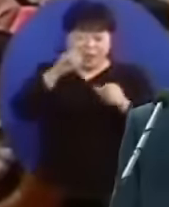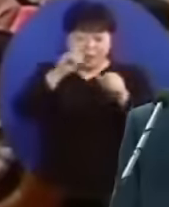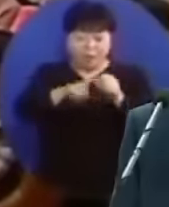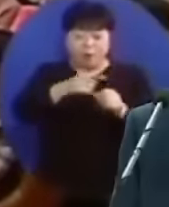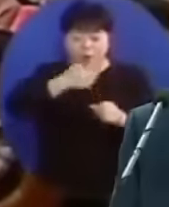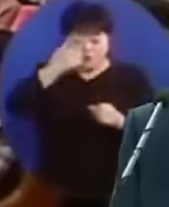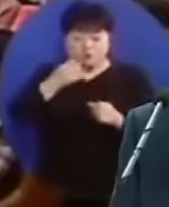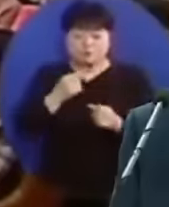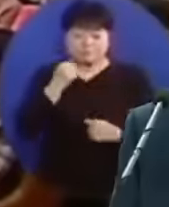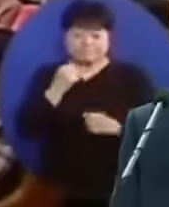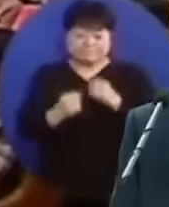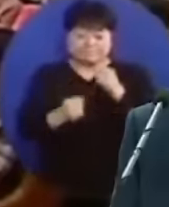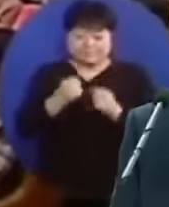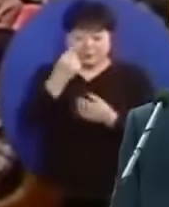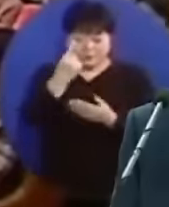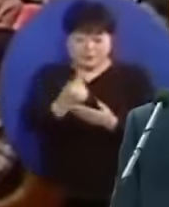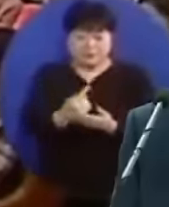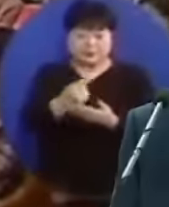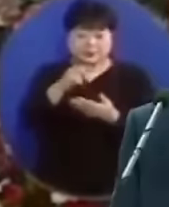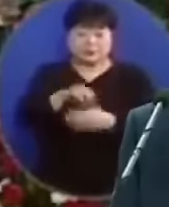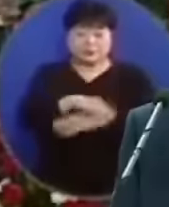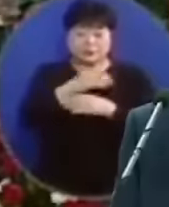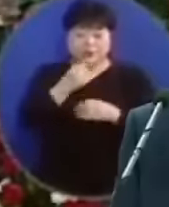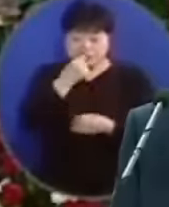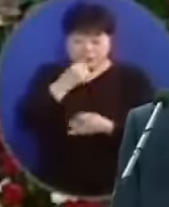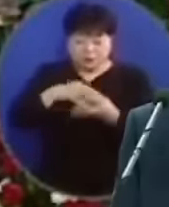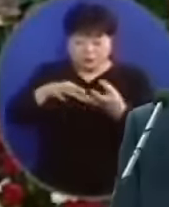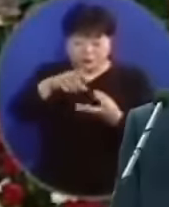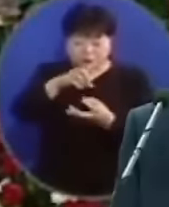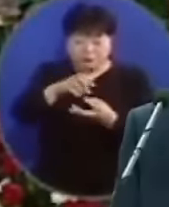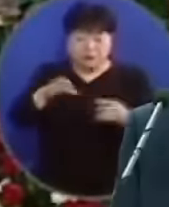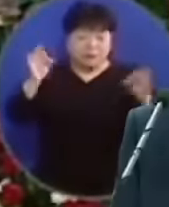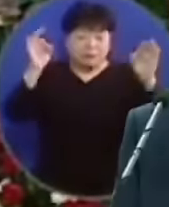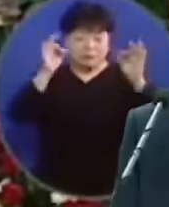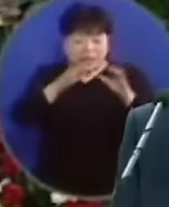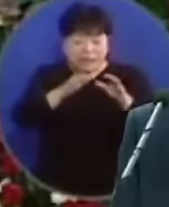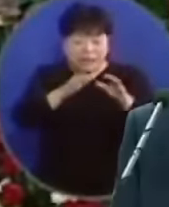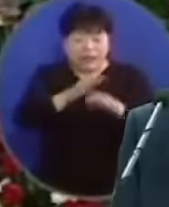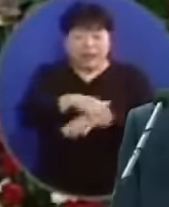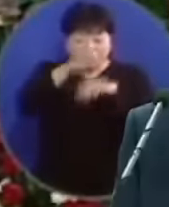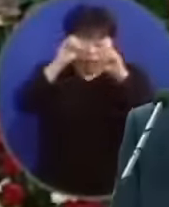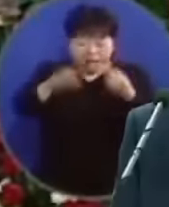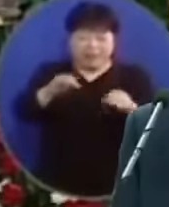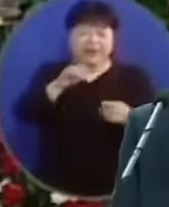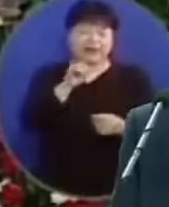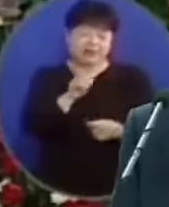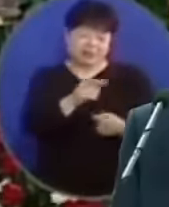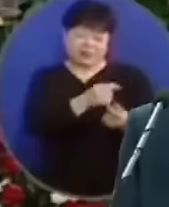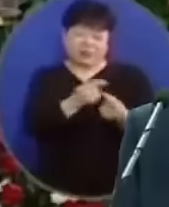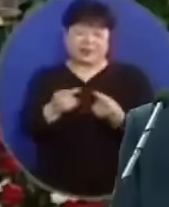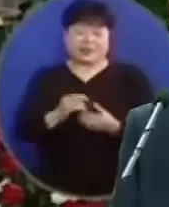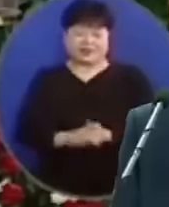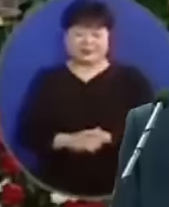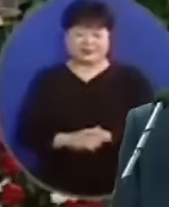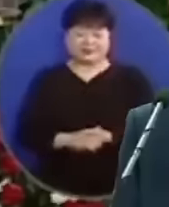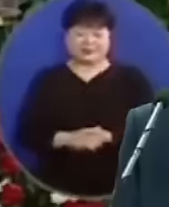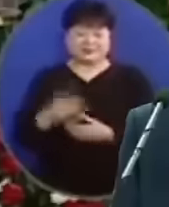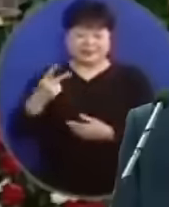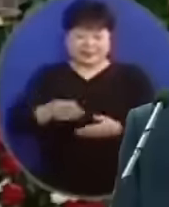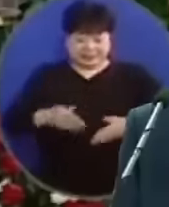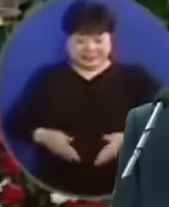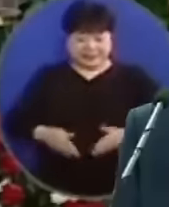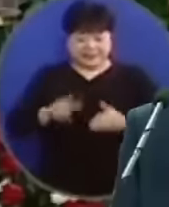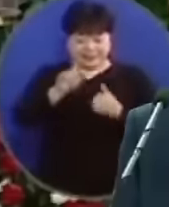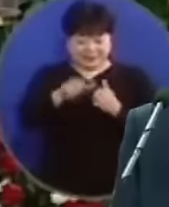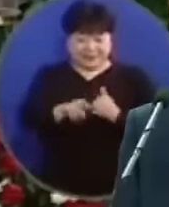꾸며 달려왔지만 그것은 모두 물거품처럼 없어지고 많은 허망한 것들이었음을 깨닫는 것입니다. 그리고 다시